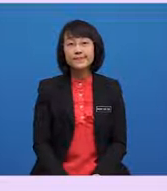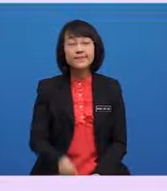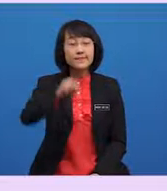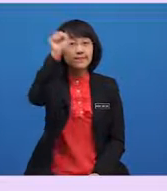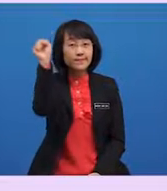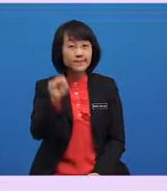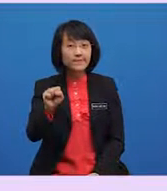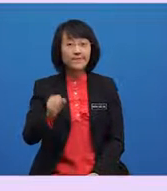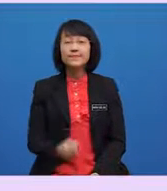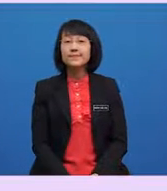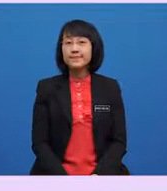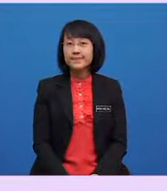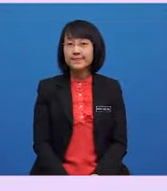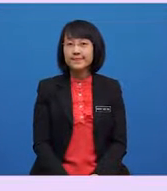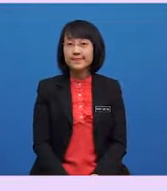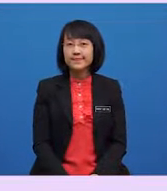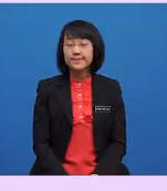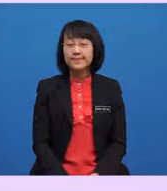Soalannya,